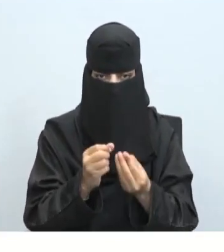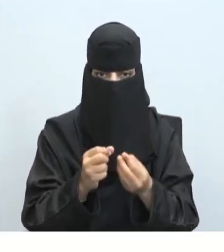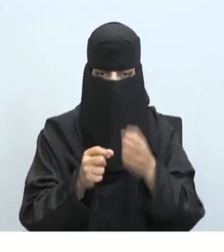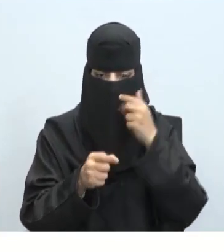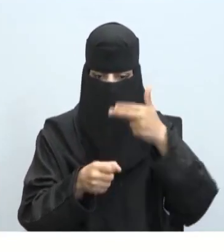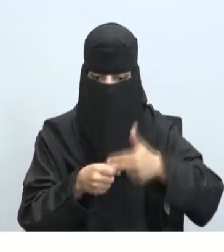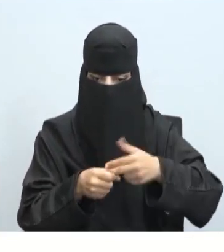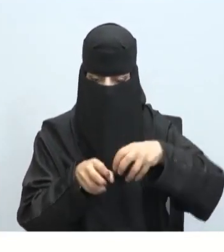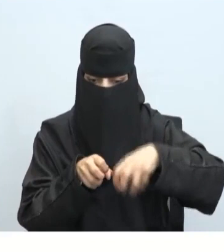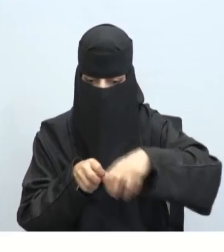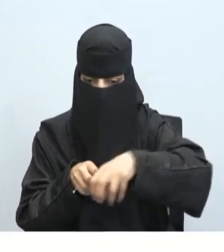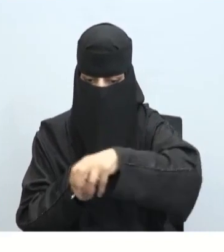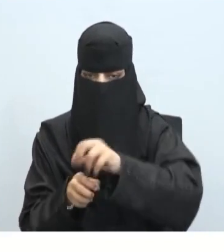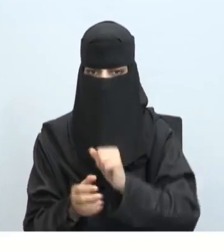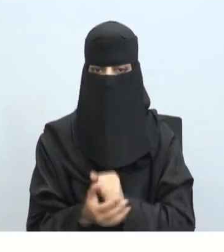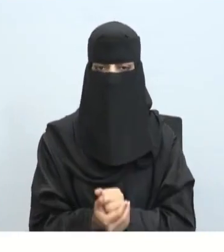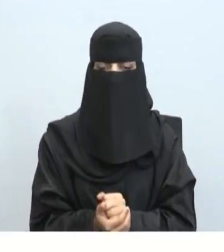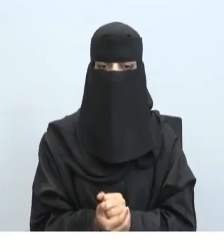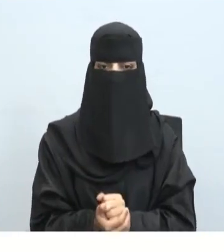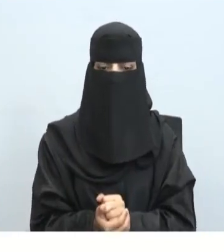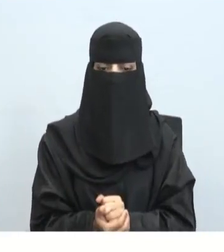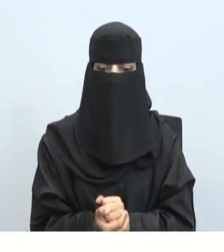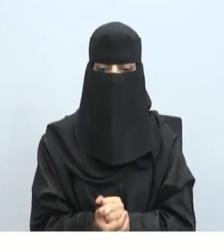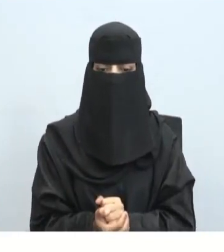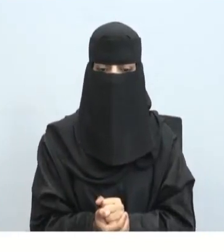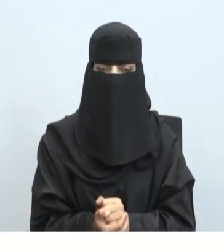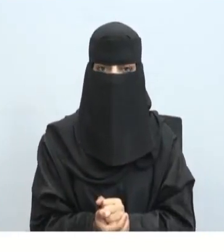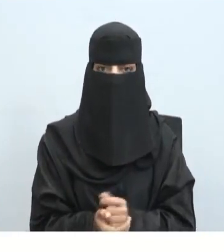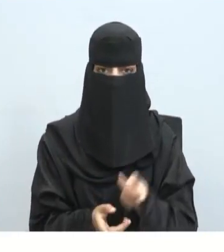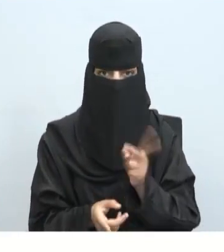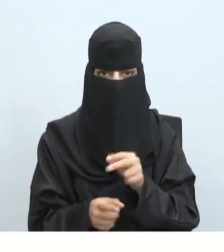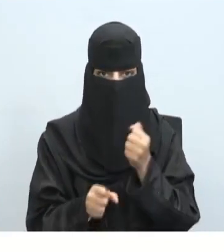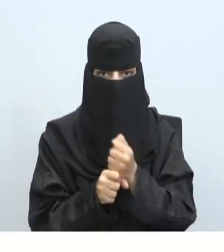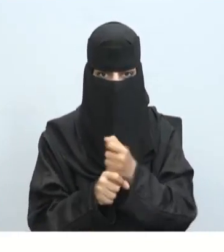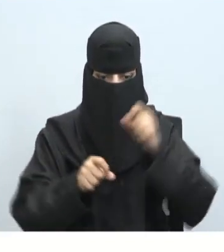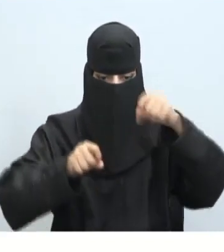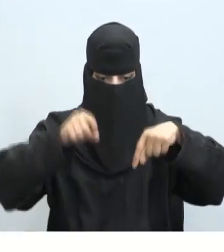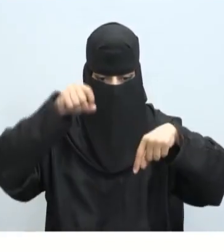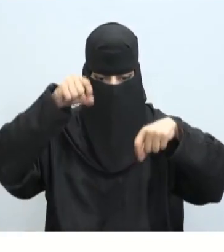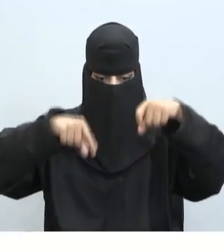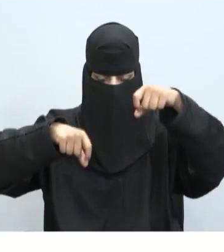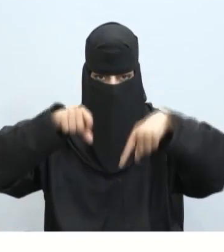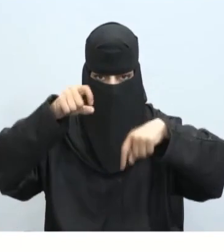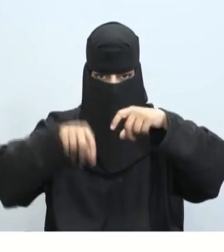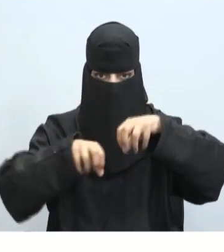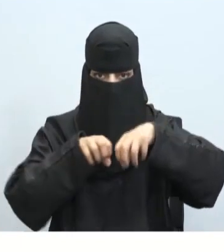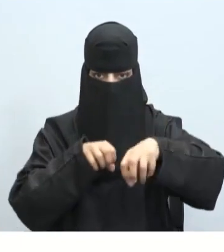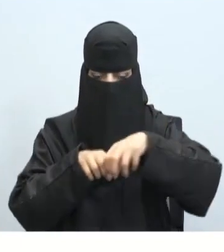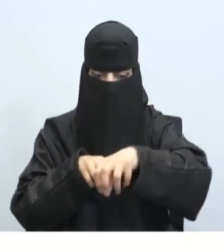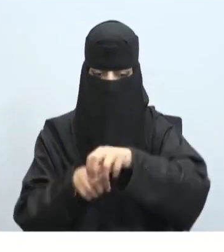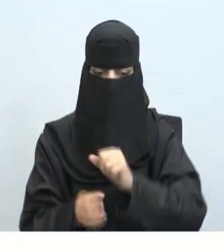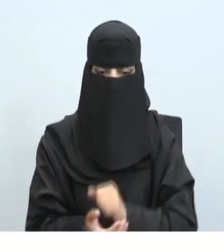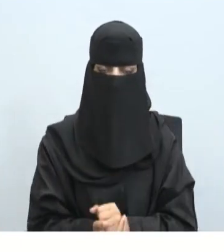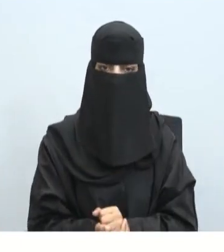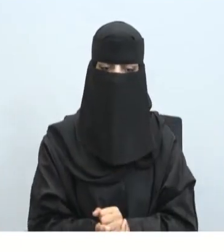المعادن تنقيه المعادن وكذلك عمليات التقطير